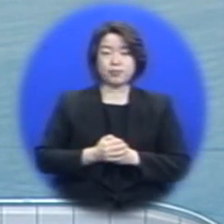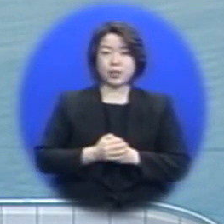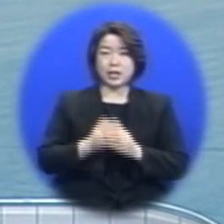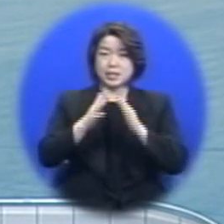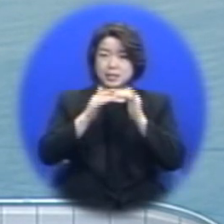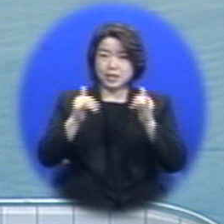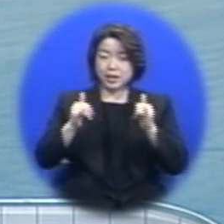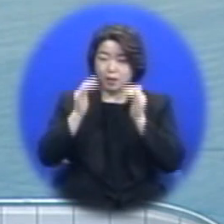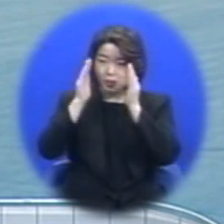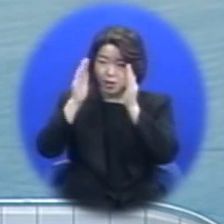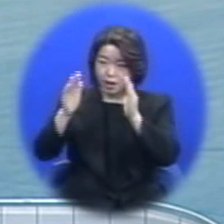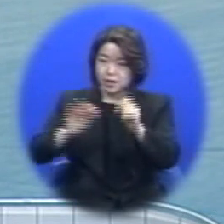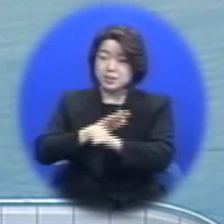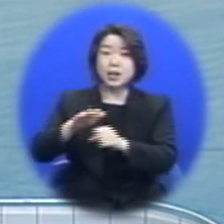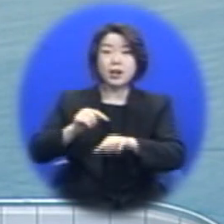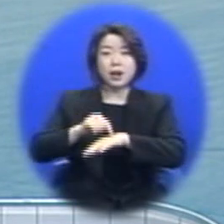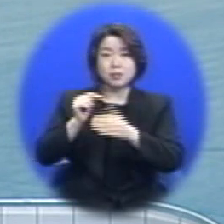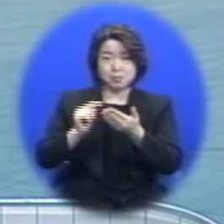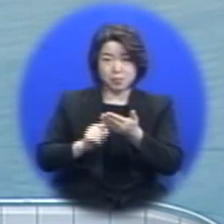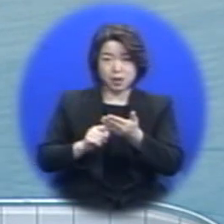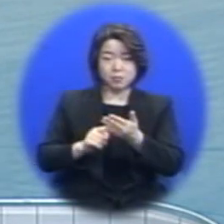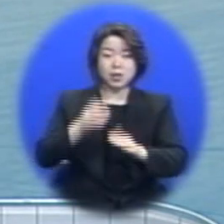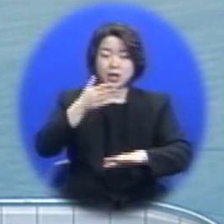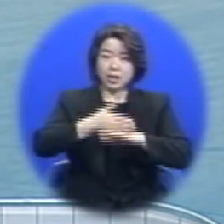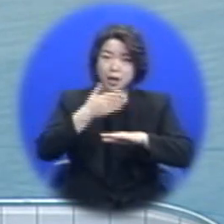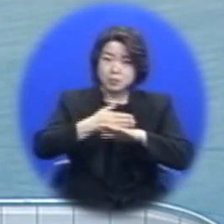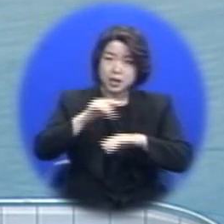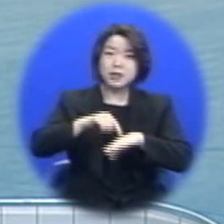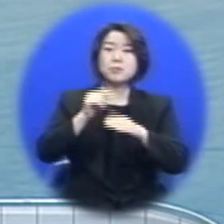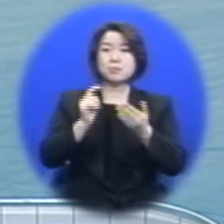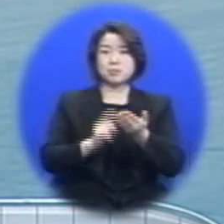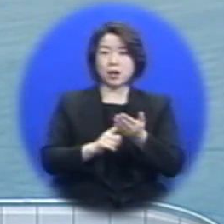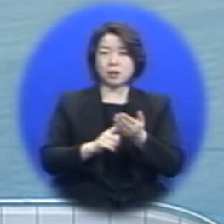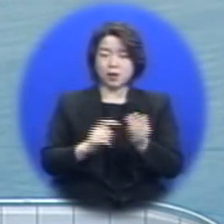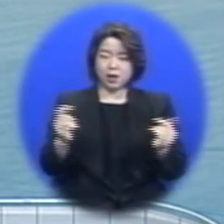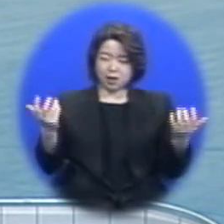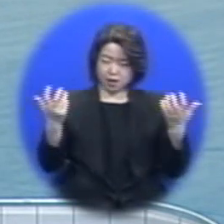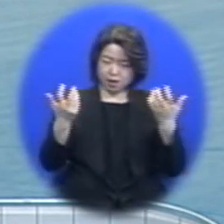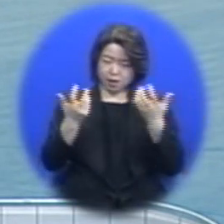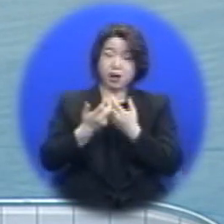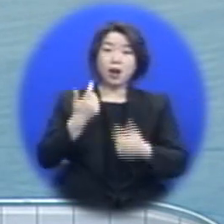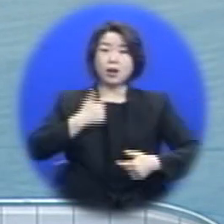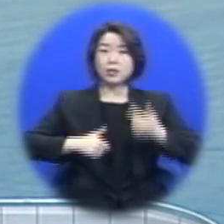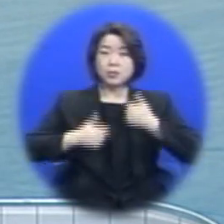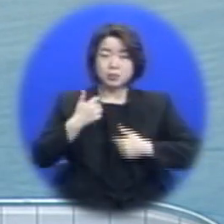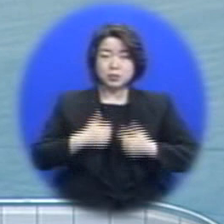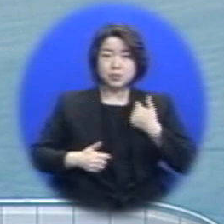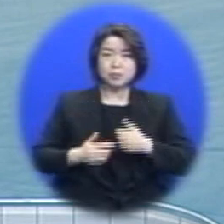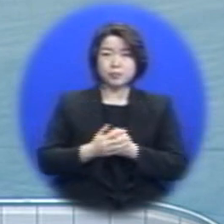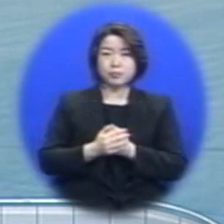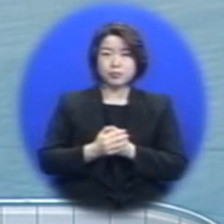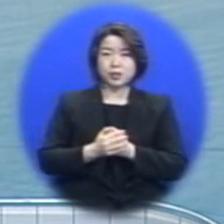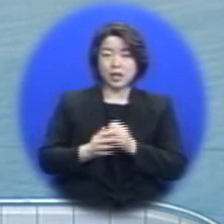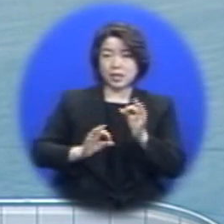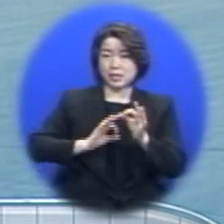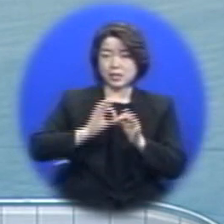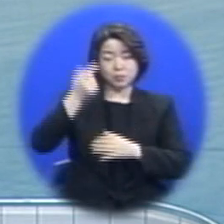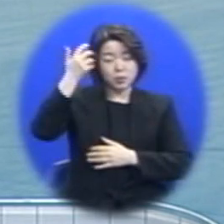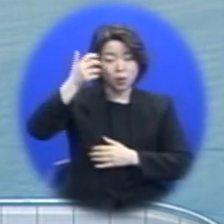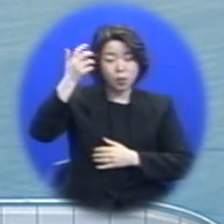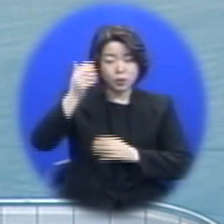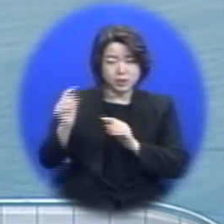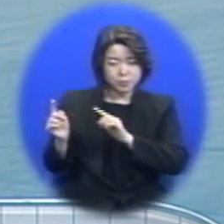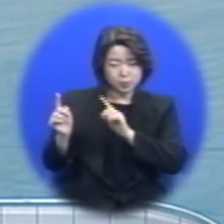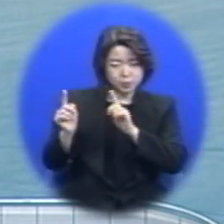사람을 향한 사랑하는 마음, 감사하는 마음, 넘치는 기쁨, 영혼이 살아나는 것을